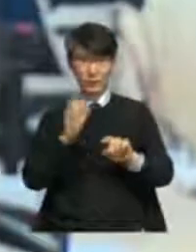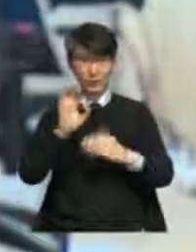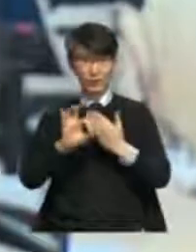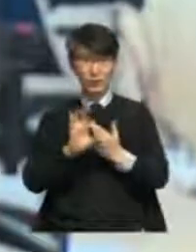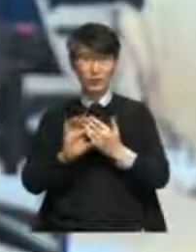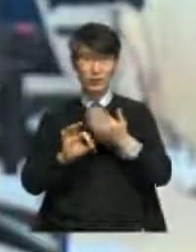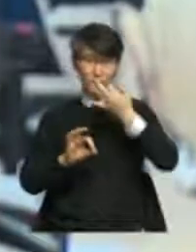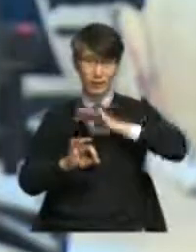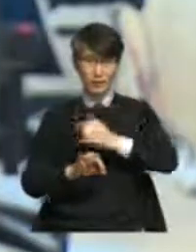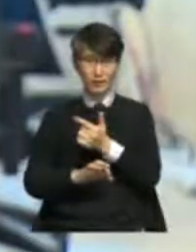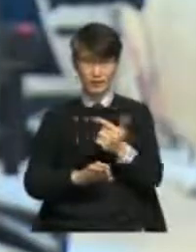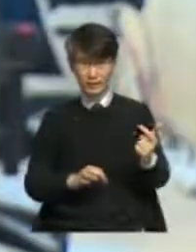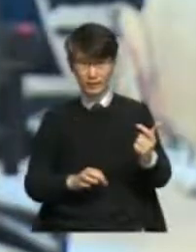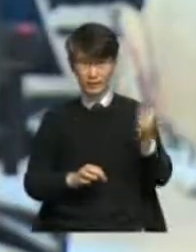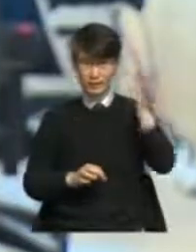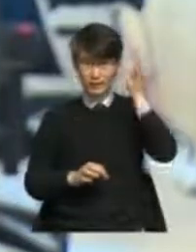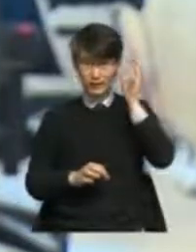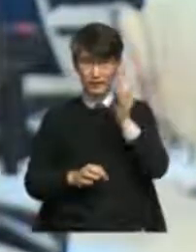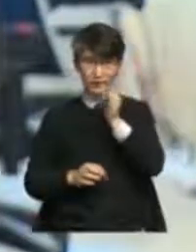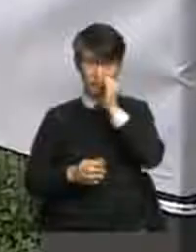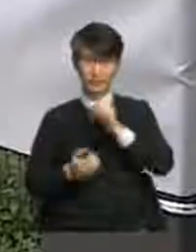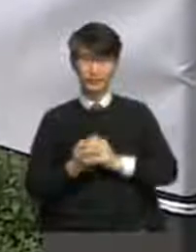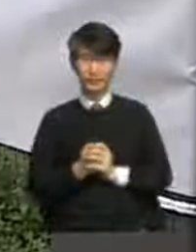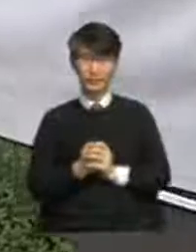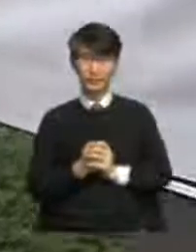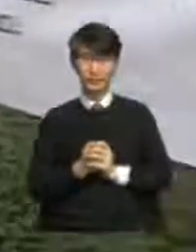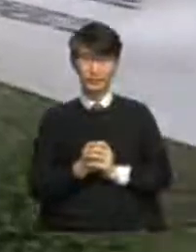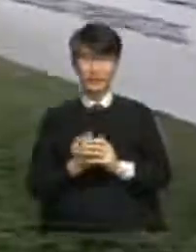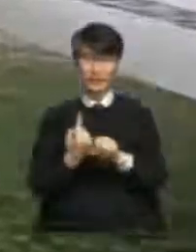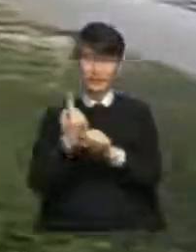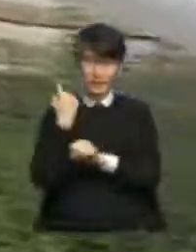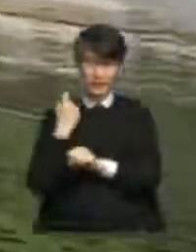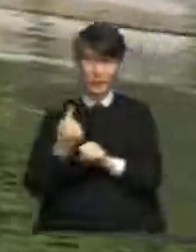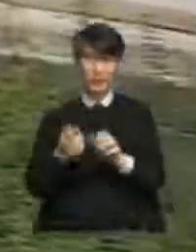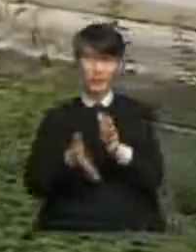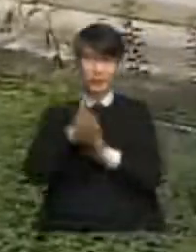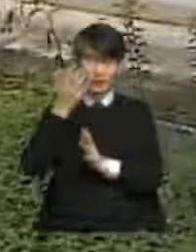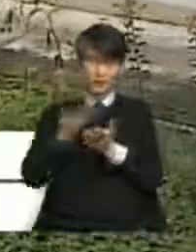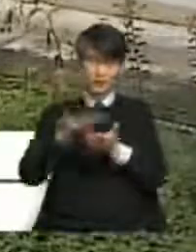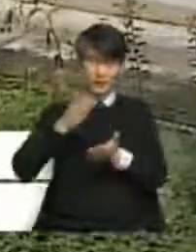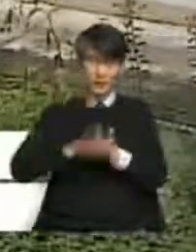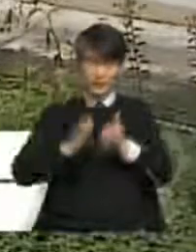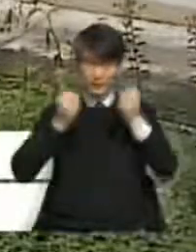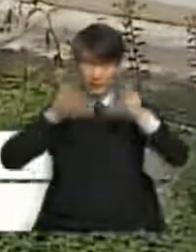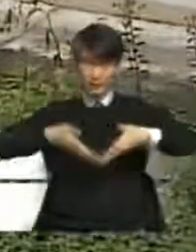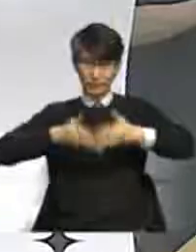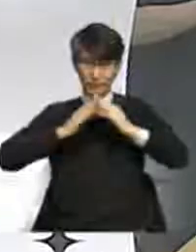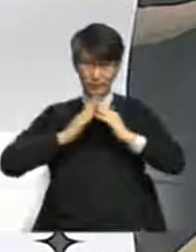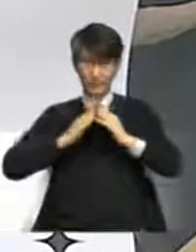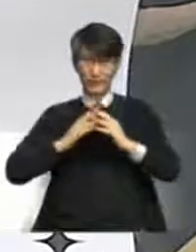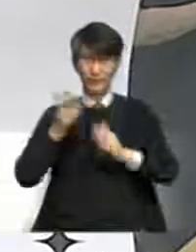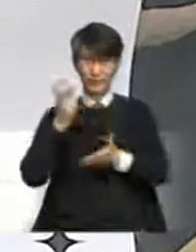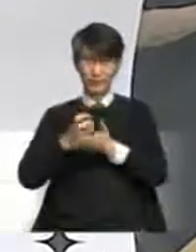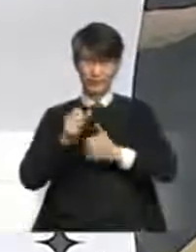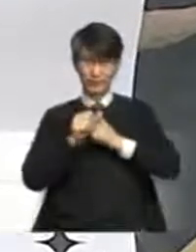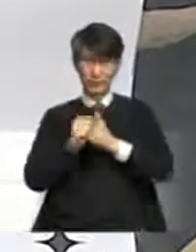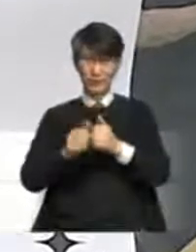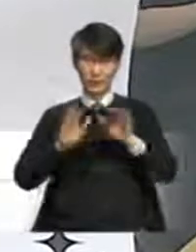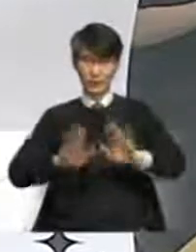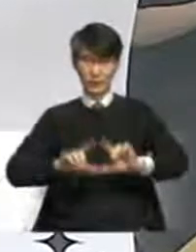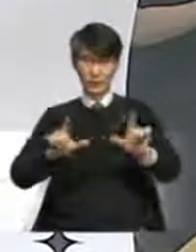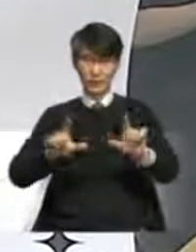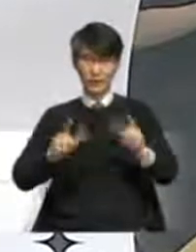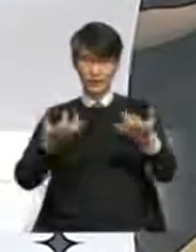굉장히 효과가 클 거라고 기대를 하고 있습니다. 지난해 도시재생과 신설과 도시재생 활성화 조례 제정에 이어